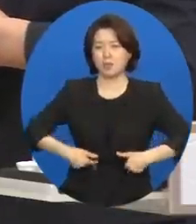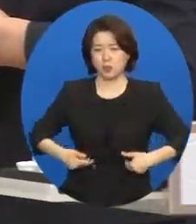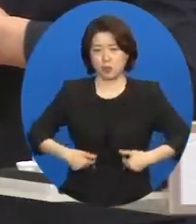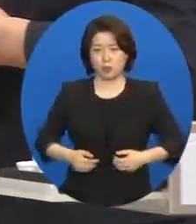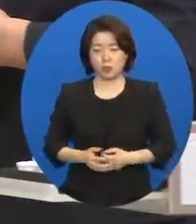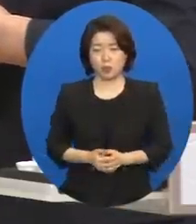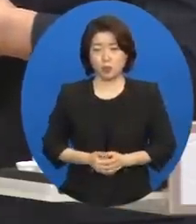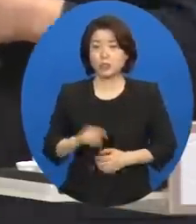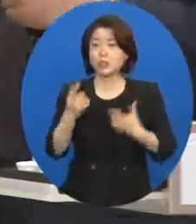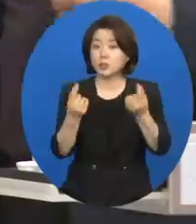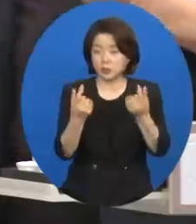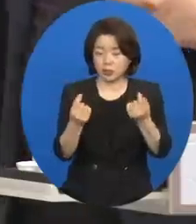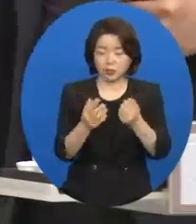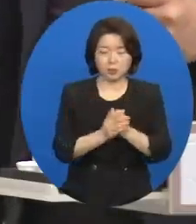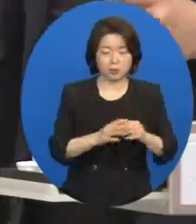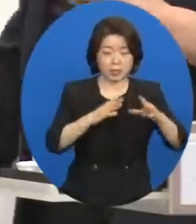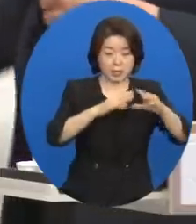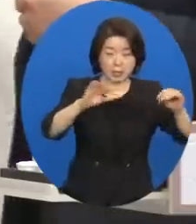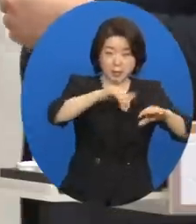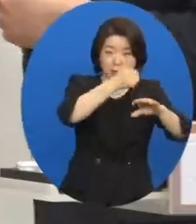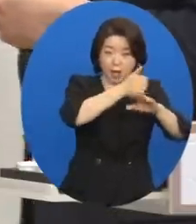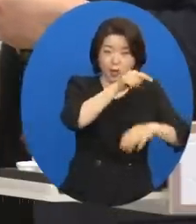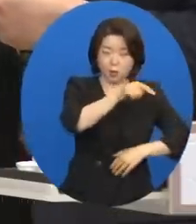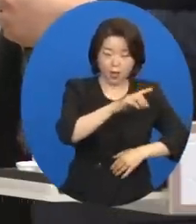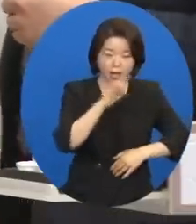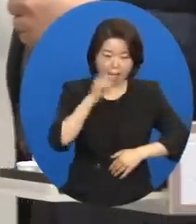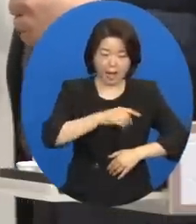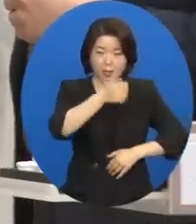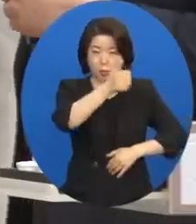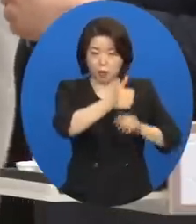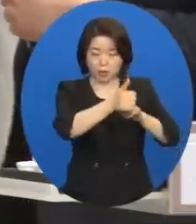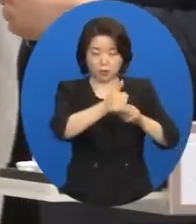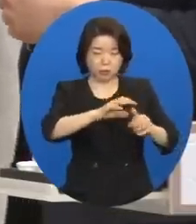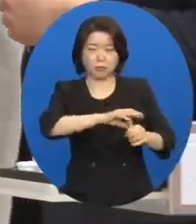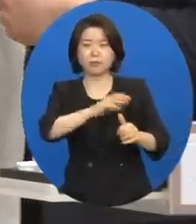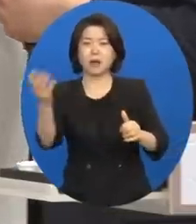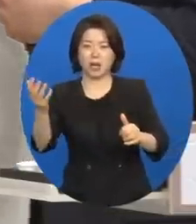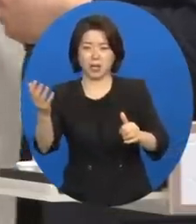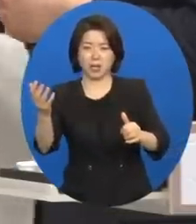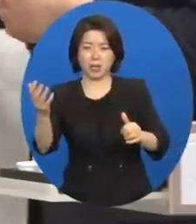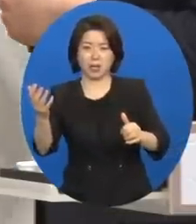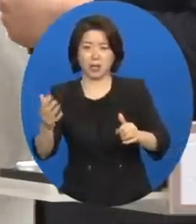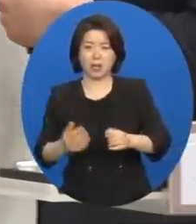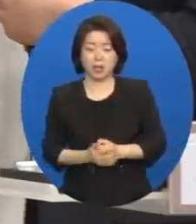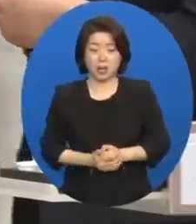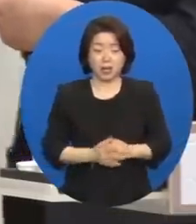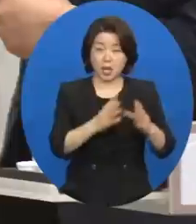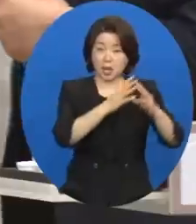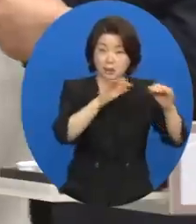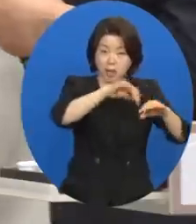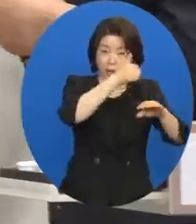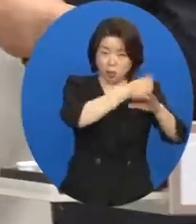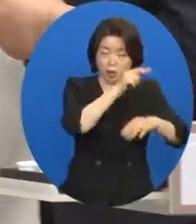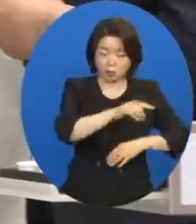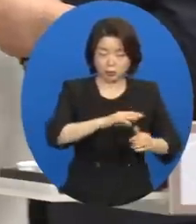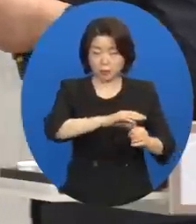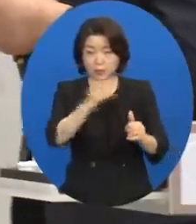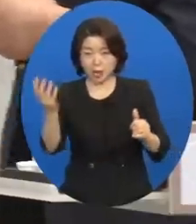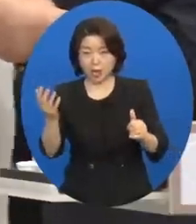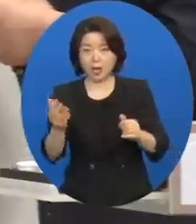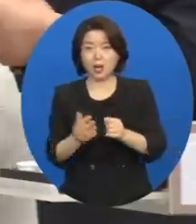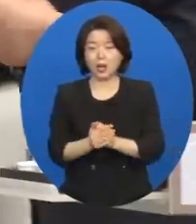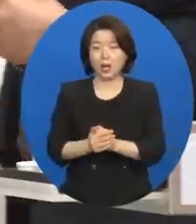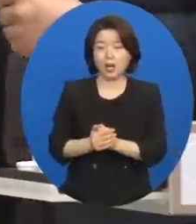이 악한 군주에게서 벗어나는 겁니다. 그래서 바로에게서 벗어나서 노예를